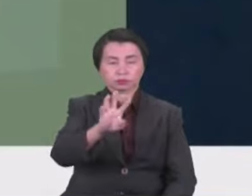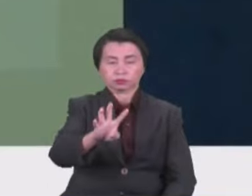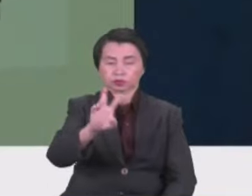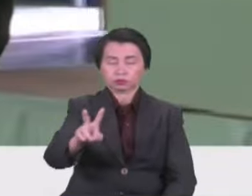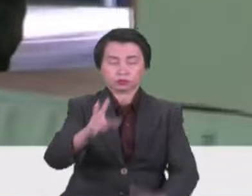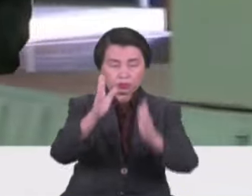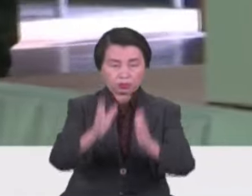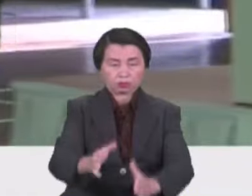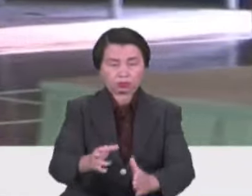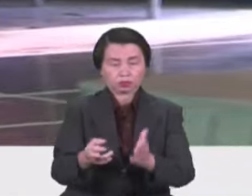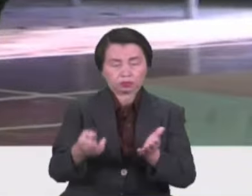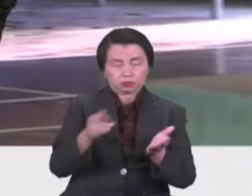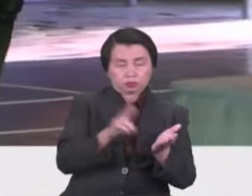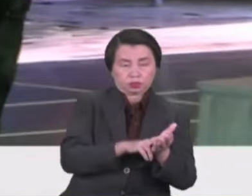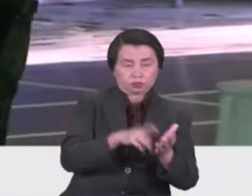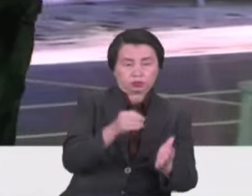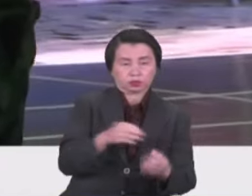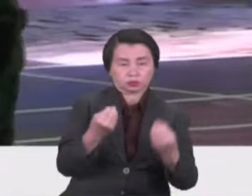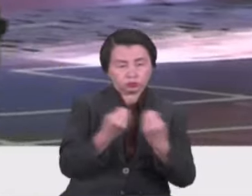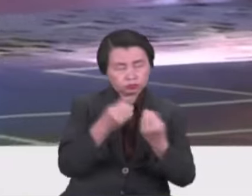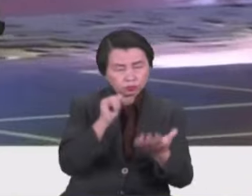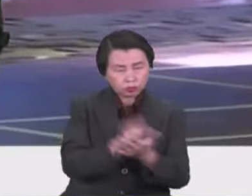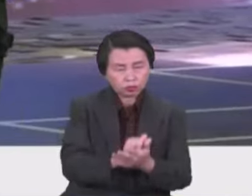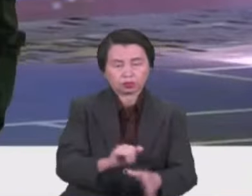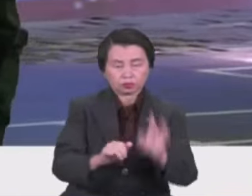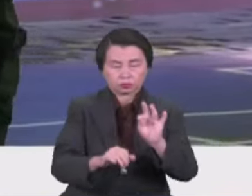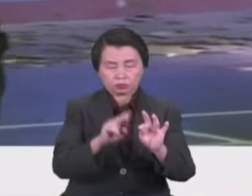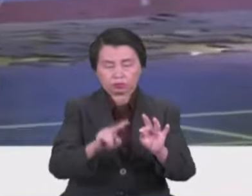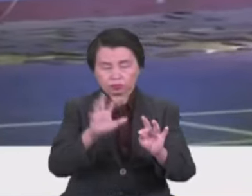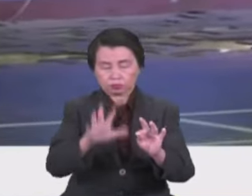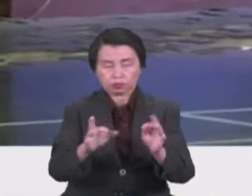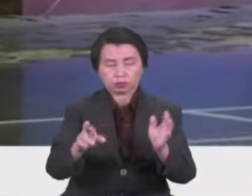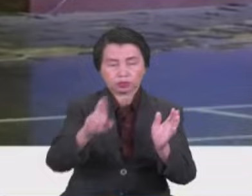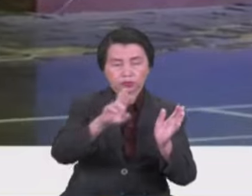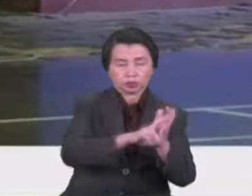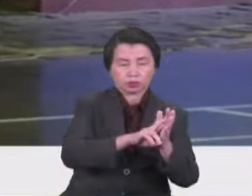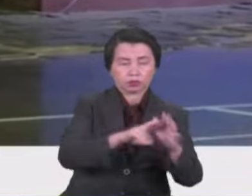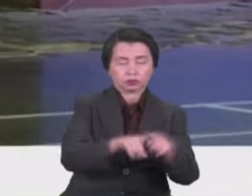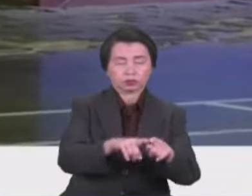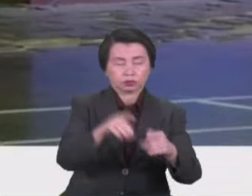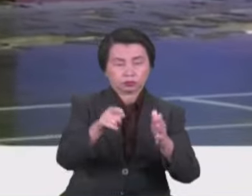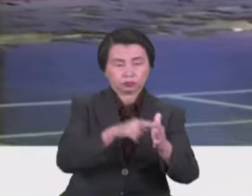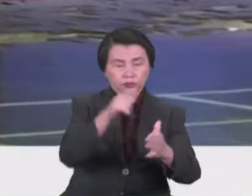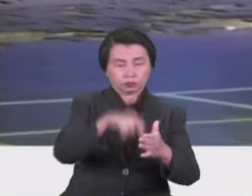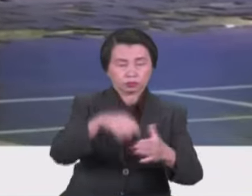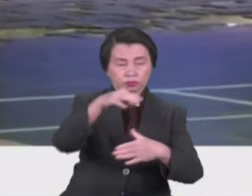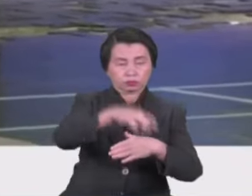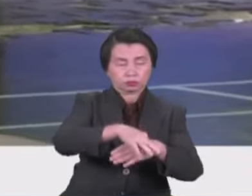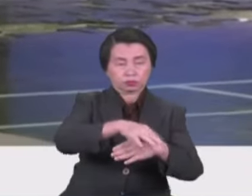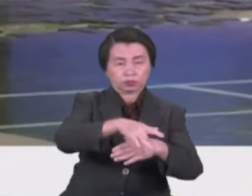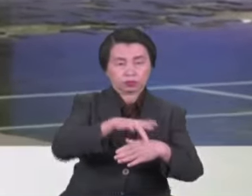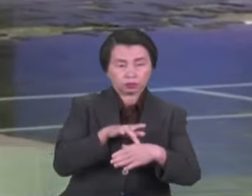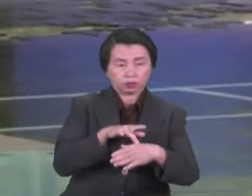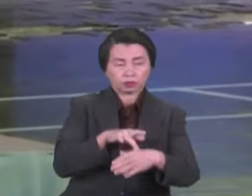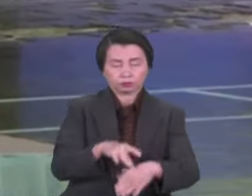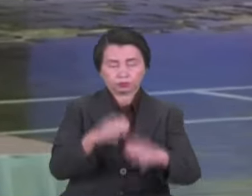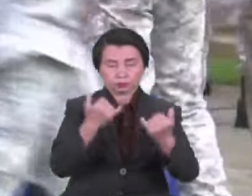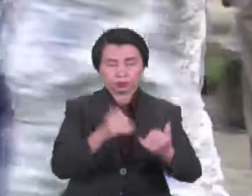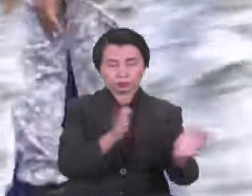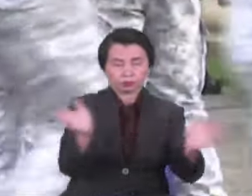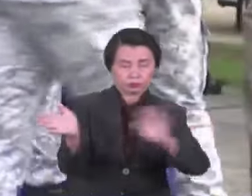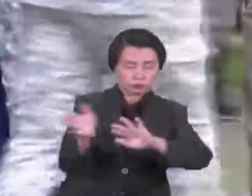59,942 pengundi berdaftar dan daripada jumlah itu, 825 didaftarkan sebagai pengundi awal. Beralih bagi